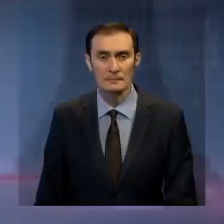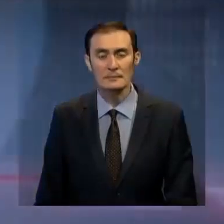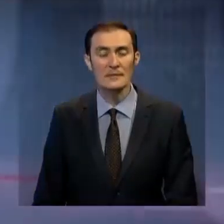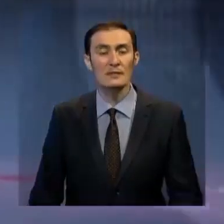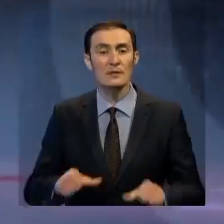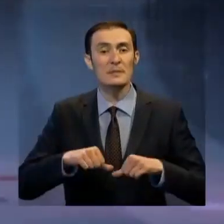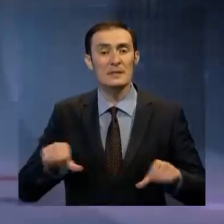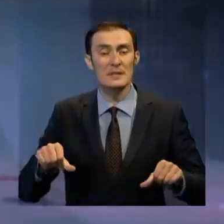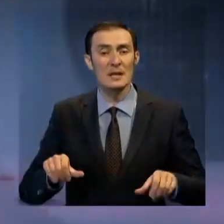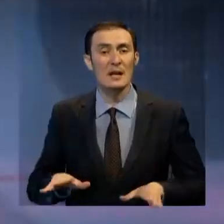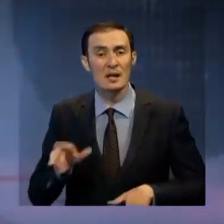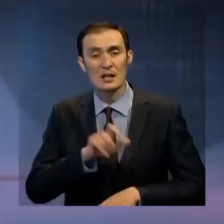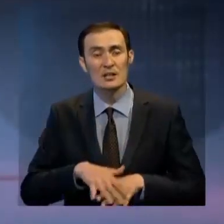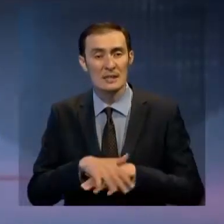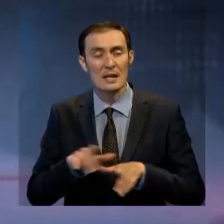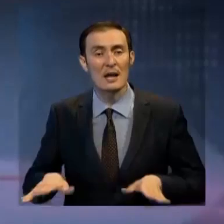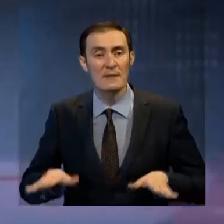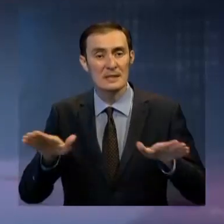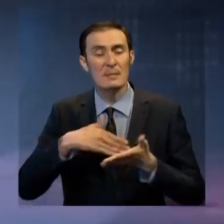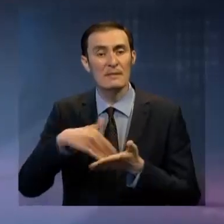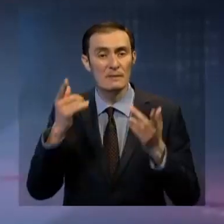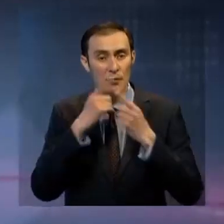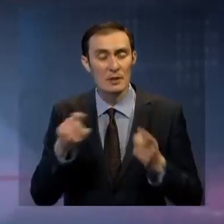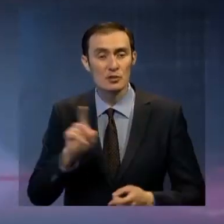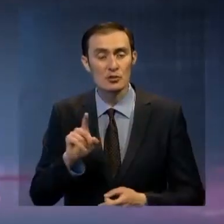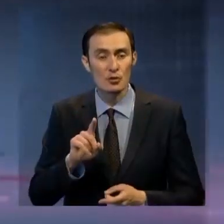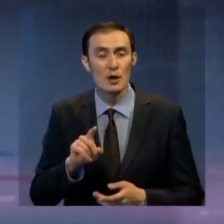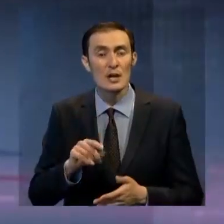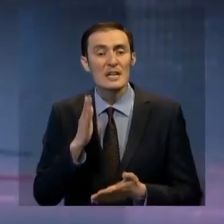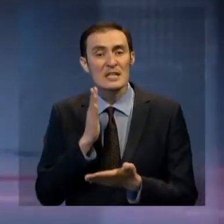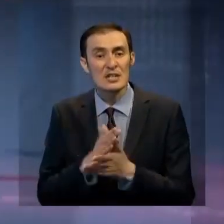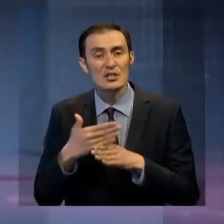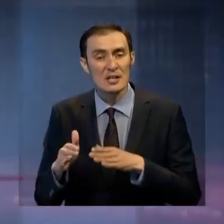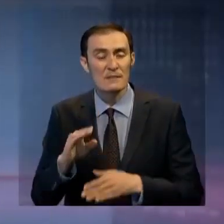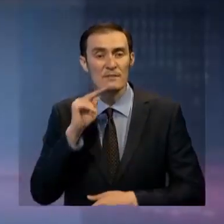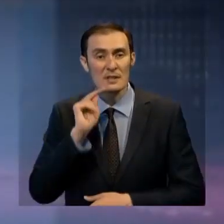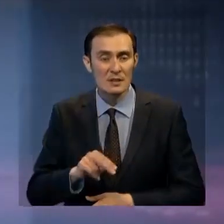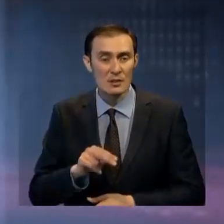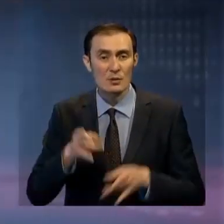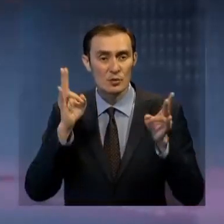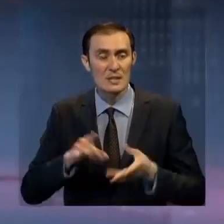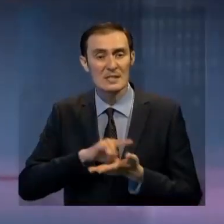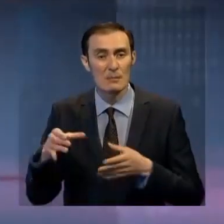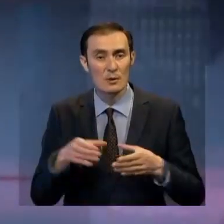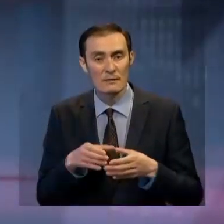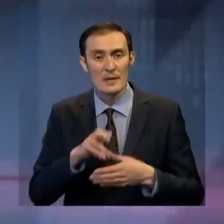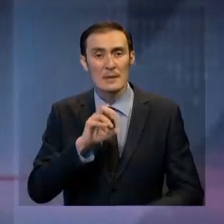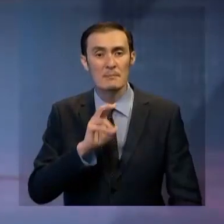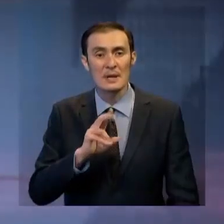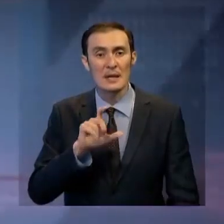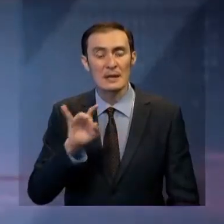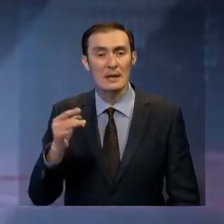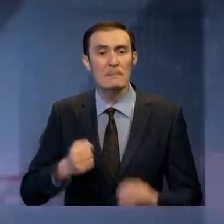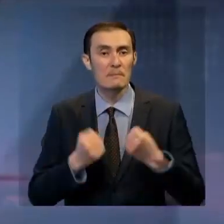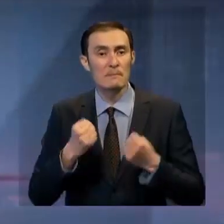В Комитете гражданской авиации опровергли информацию, что косвенная ответственность за крушение самолета компании Бек Эйр лежит